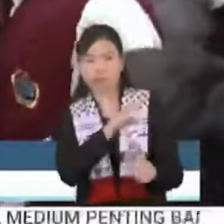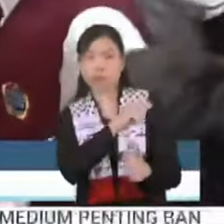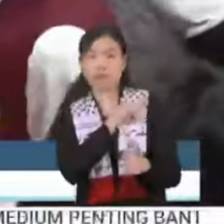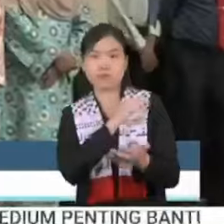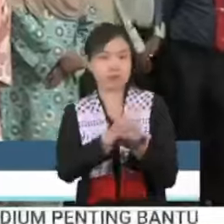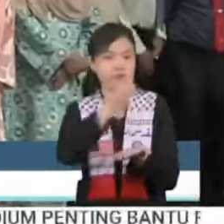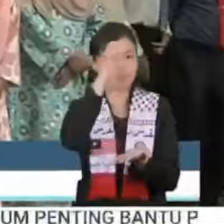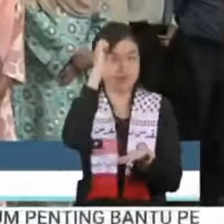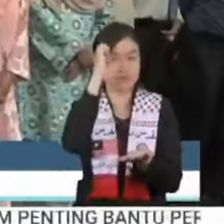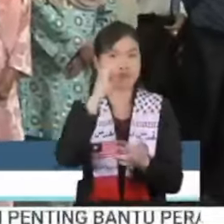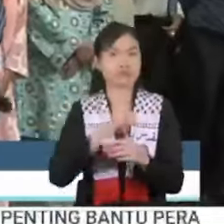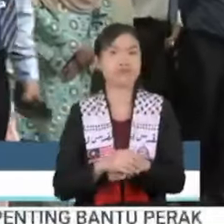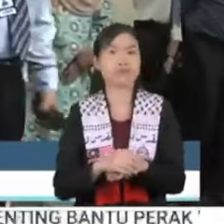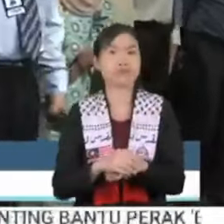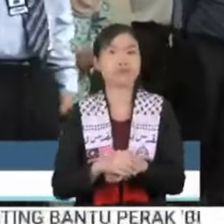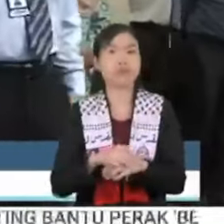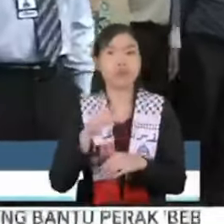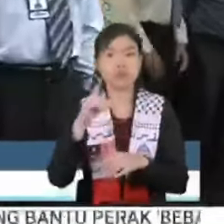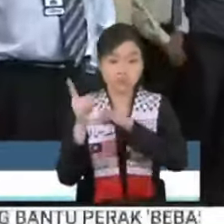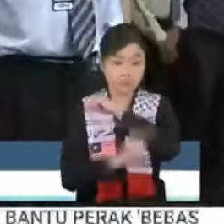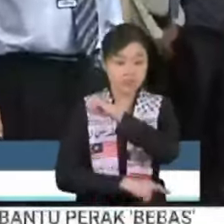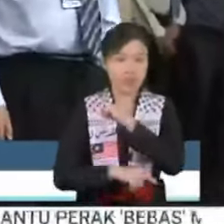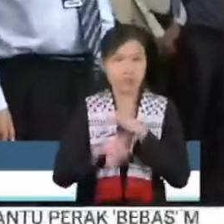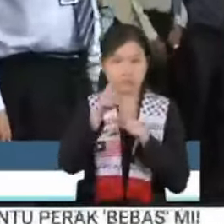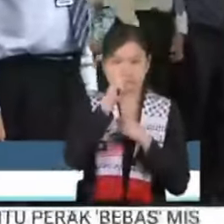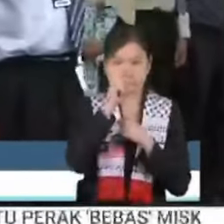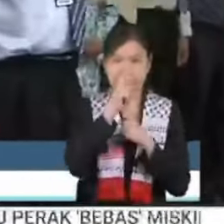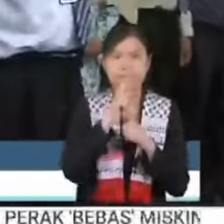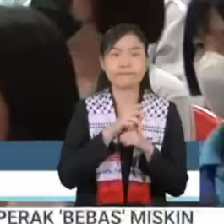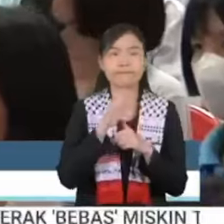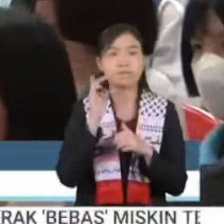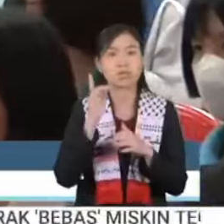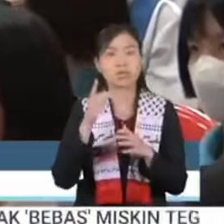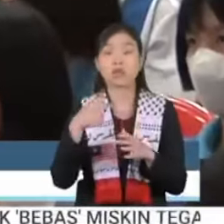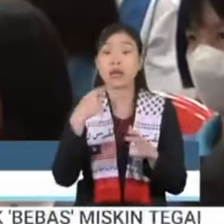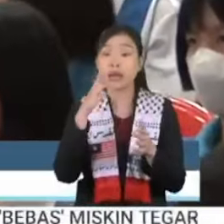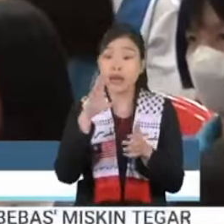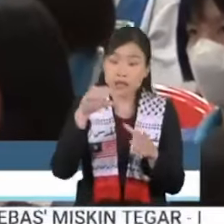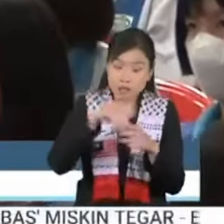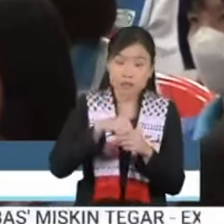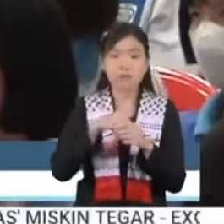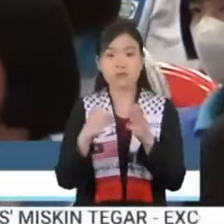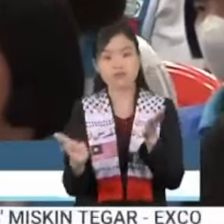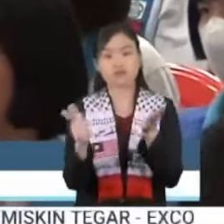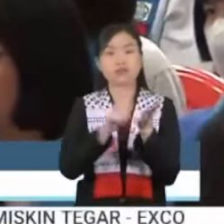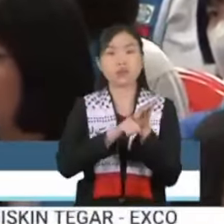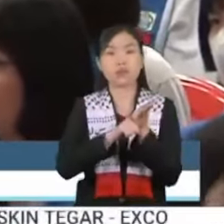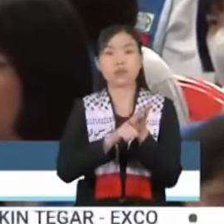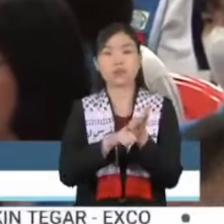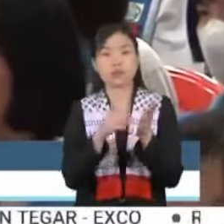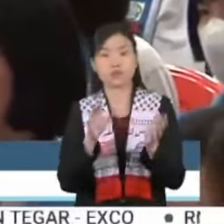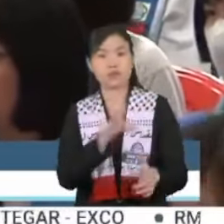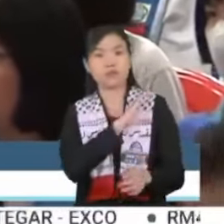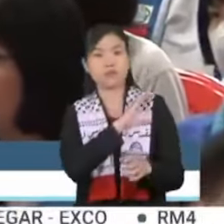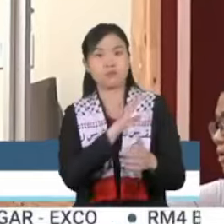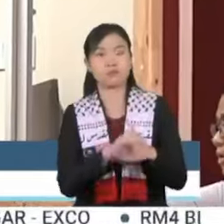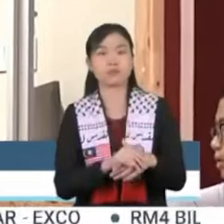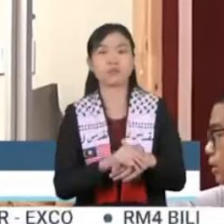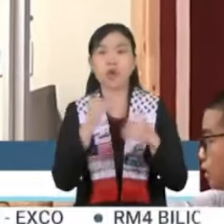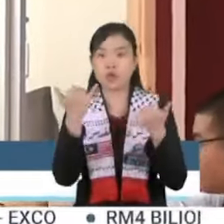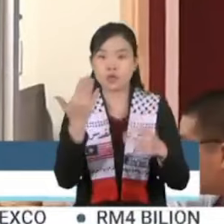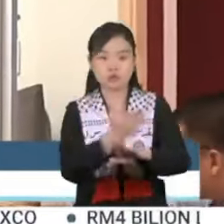berkata tindakan tegas akan diambil termasuk melaporkannya kepada pihak berkuasa. Ketika ini kementerian sedang menambah baik